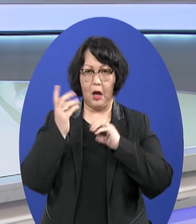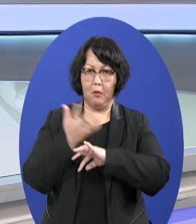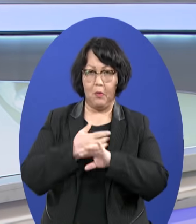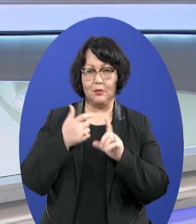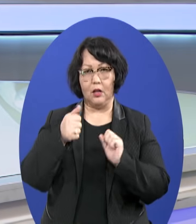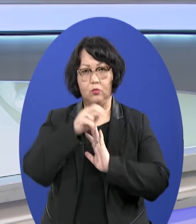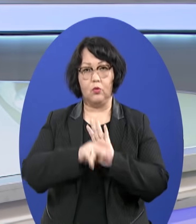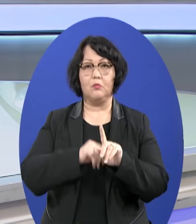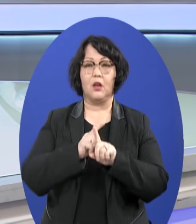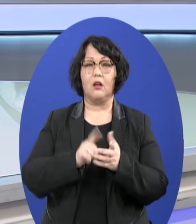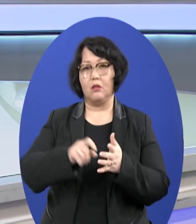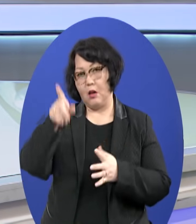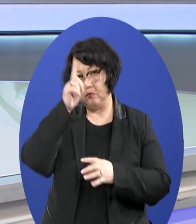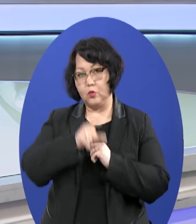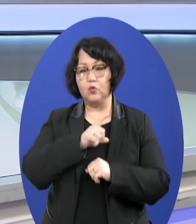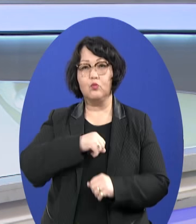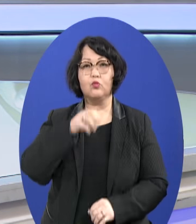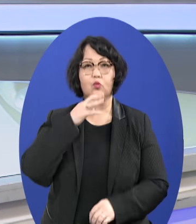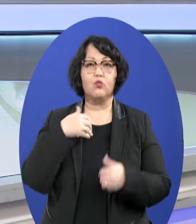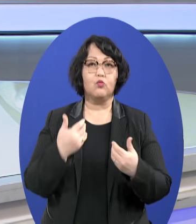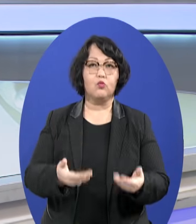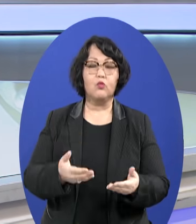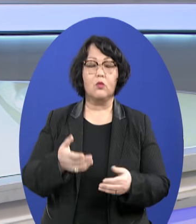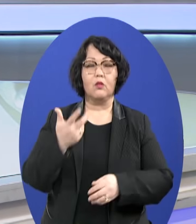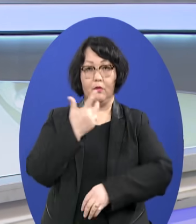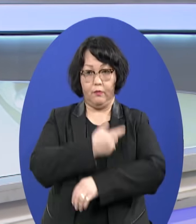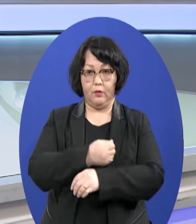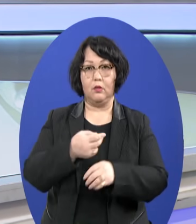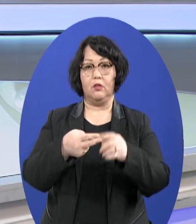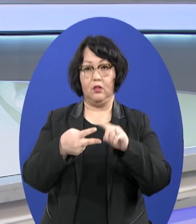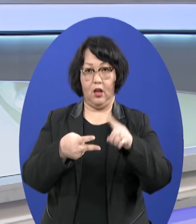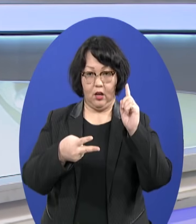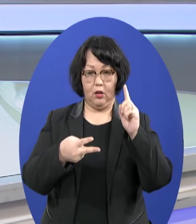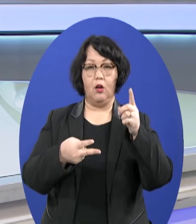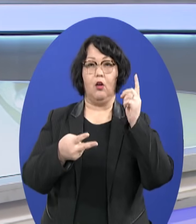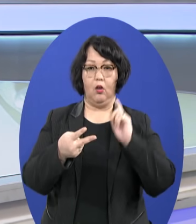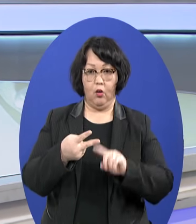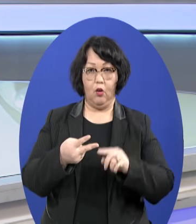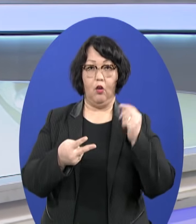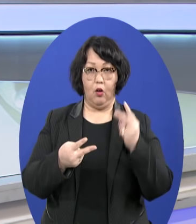эмч мэрэгчтнүүд зөвлөлөө. Дархлаа тогтох хугацаа хамгийн багадан 14 хоног байна.